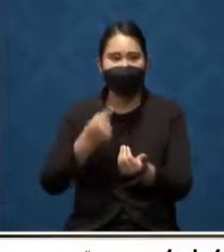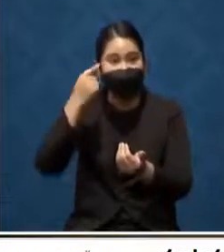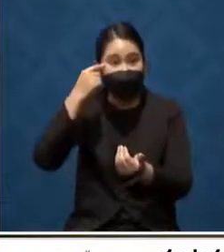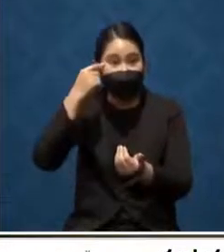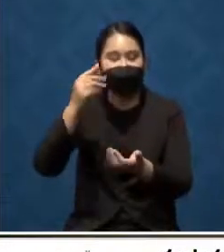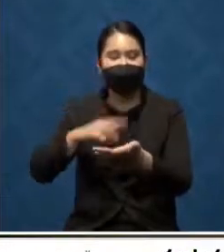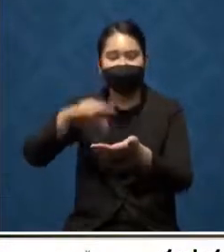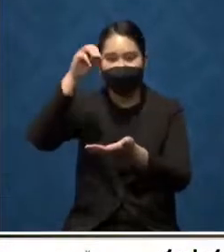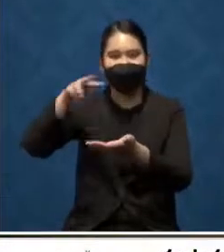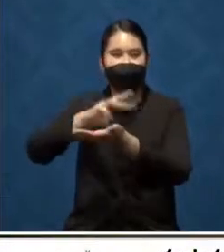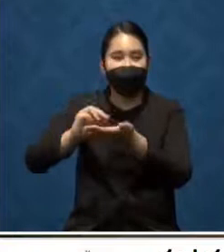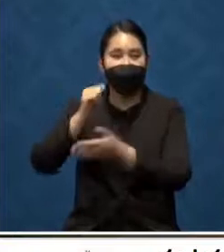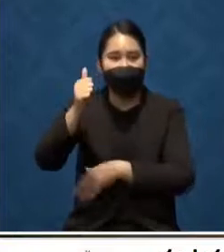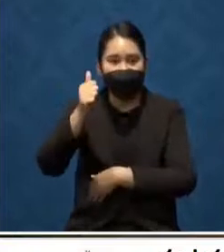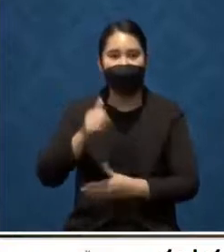มาหาว59ฮ